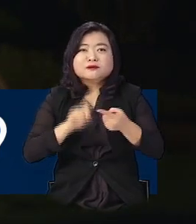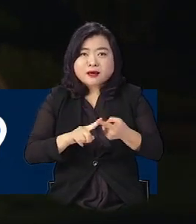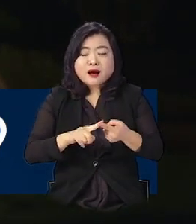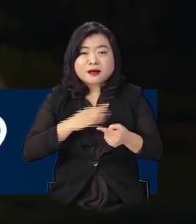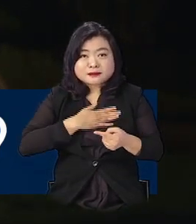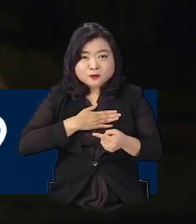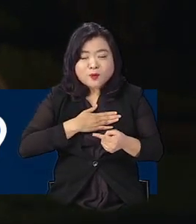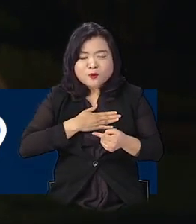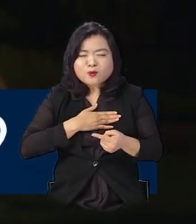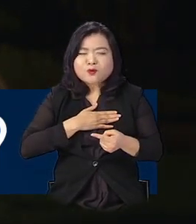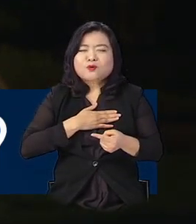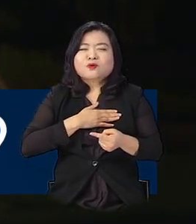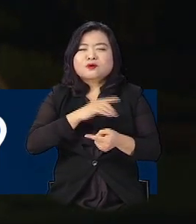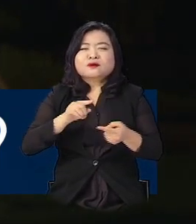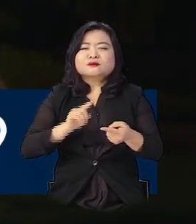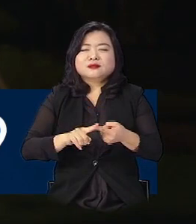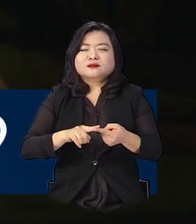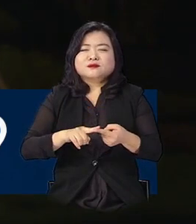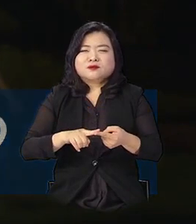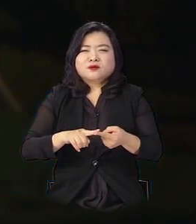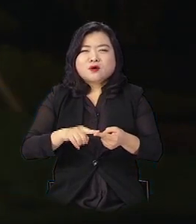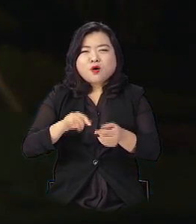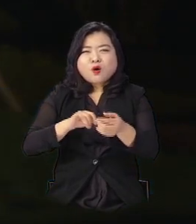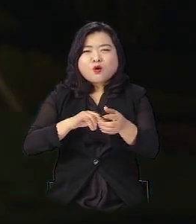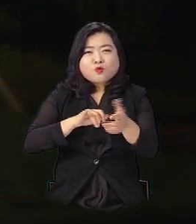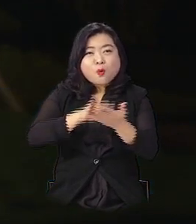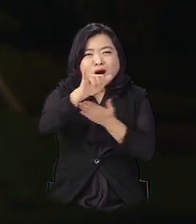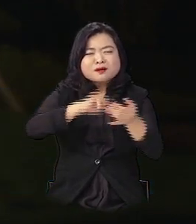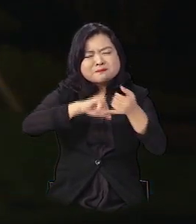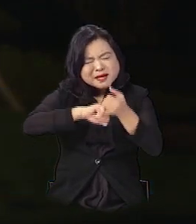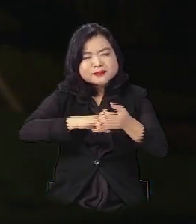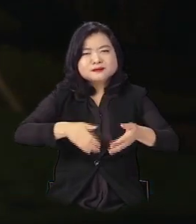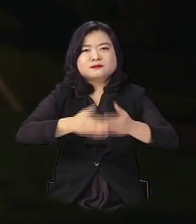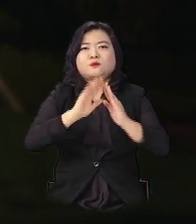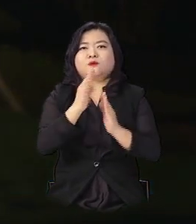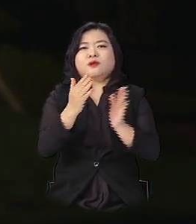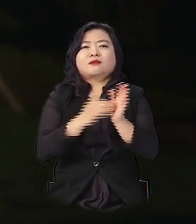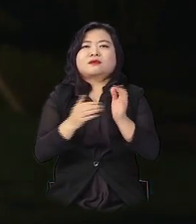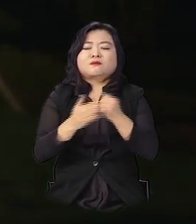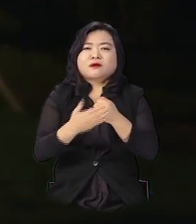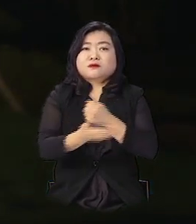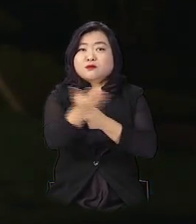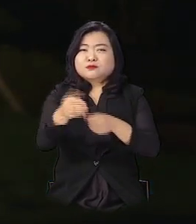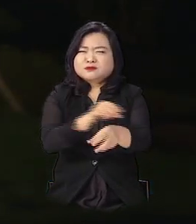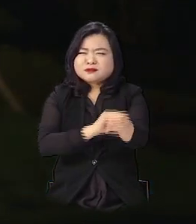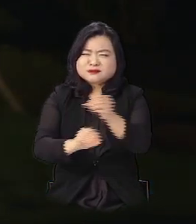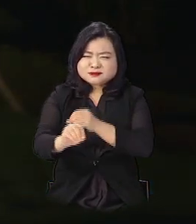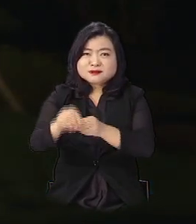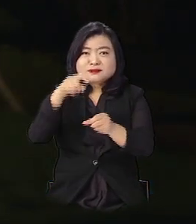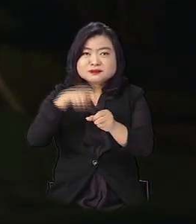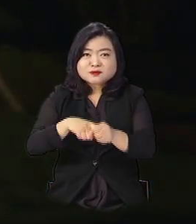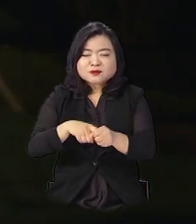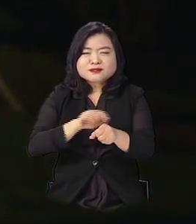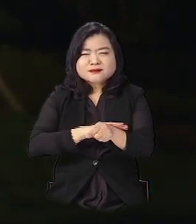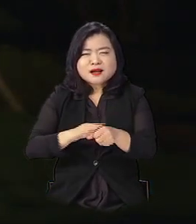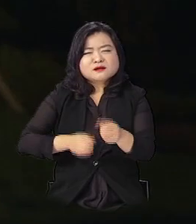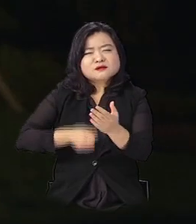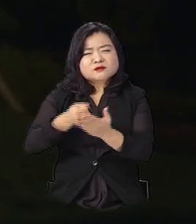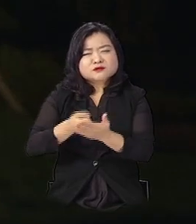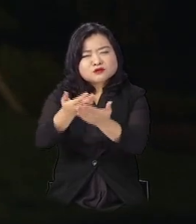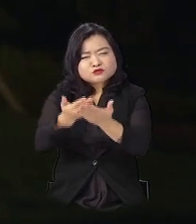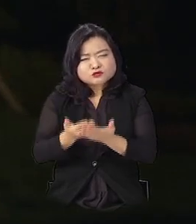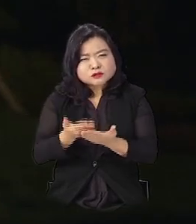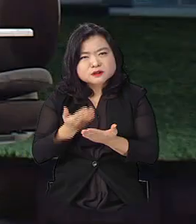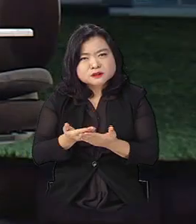또 쉽지 않을 거다. 저는 이 생각을 갖습니다. 그래서 공항을 반드시 만들어야 되기 때문에 좀 적극적인 대성적인 차원에서 결정해 주시라